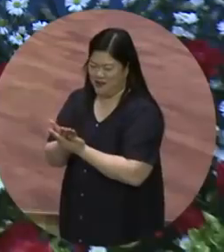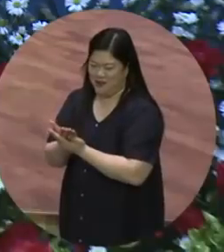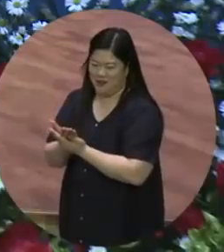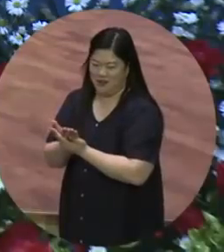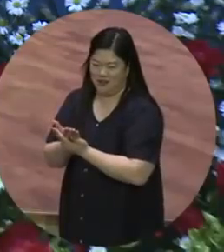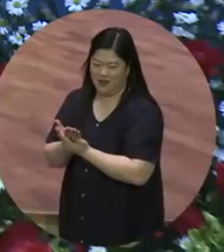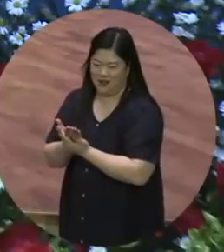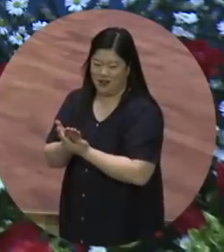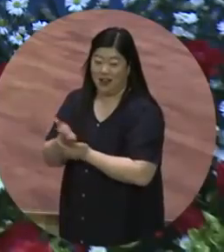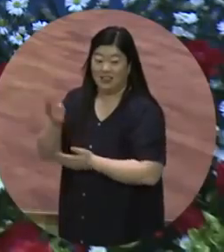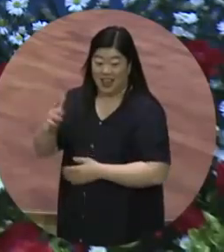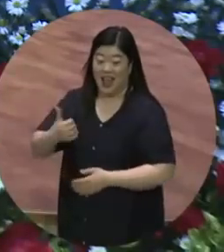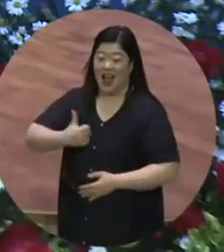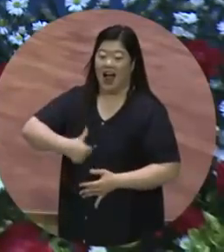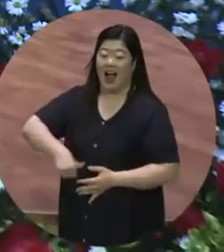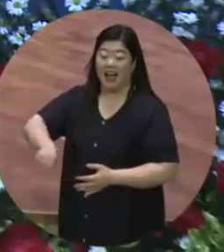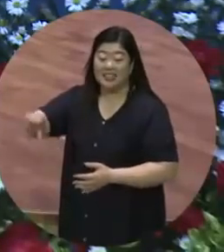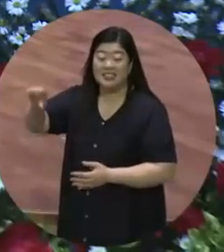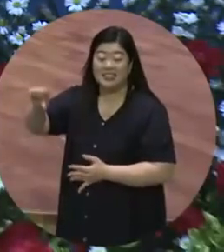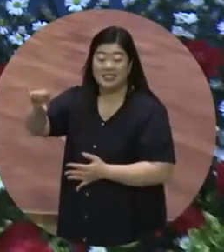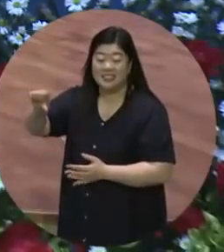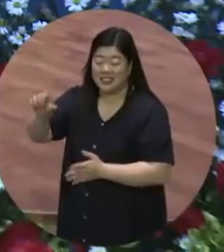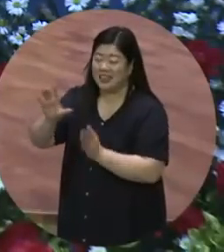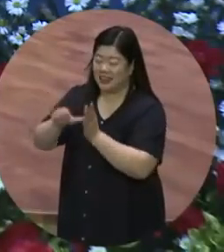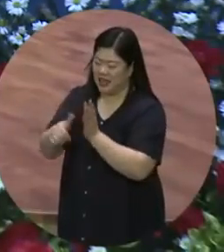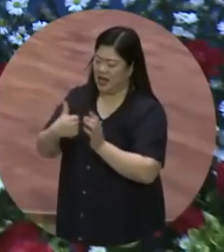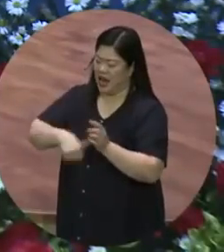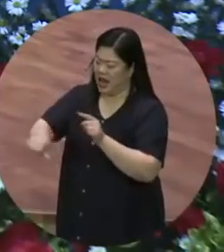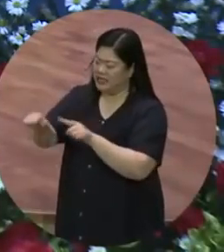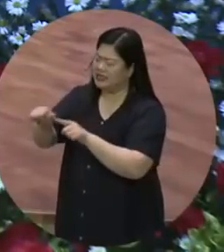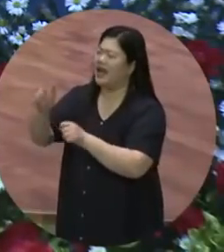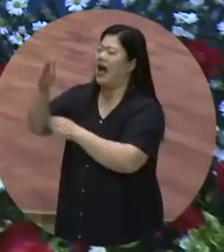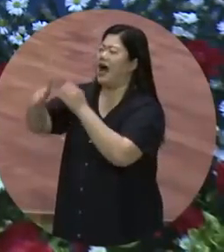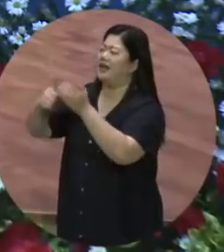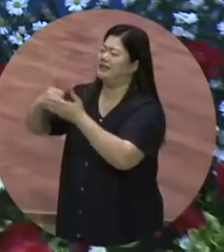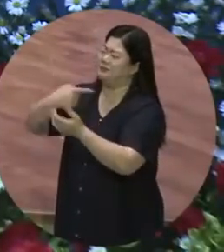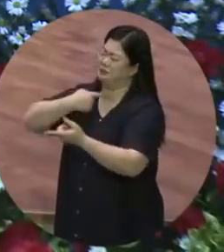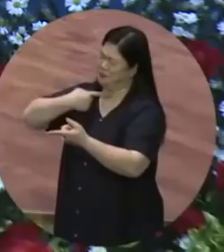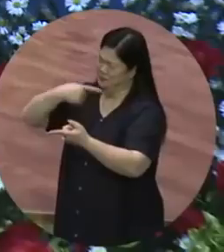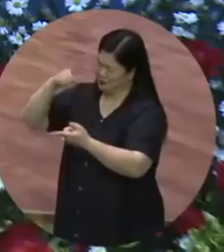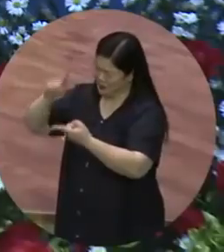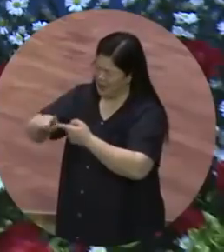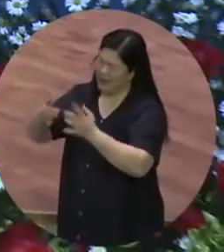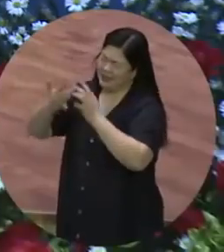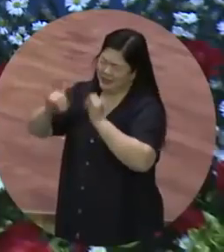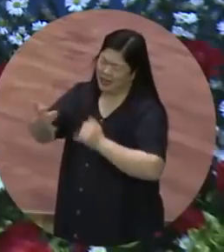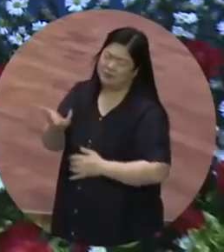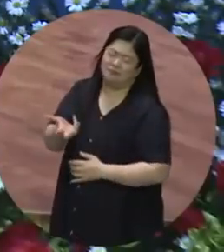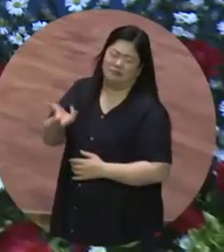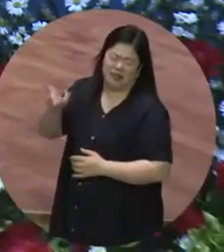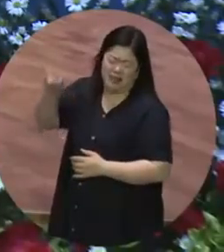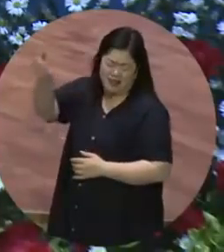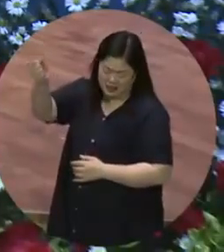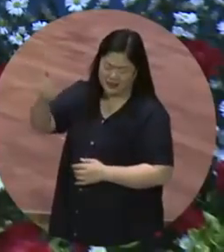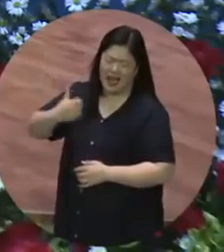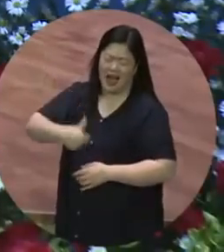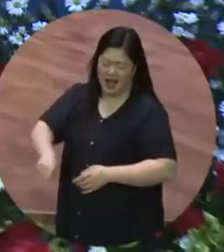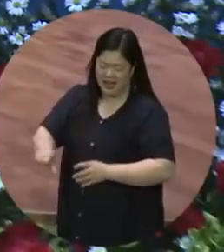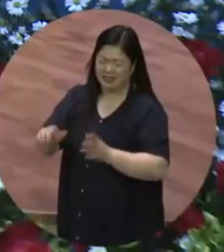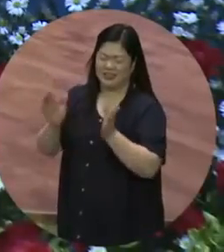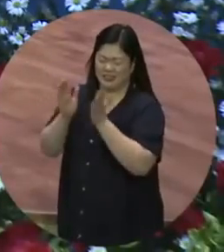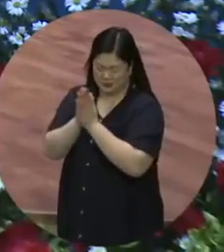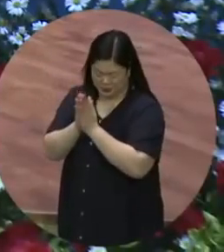주시는데 하나님 정말로 하나님께서 원하신 아들 주십시오라고 기도하고 자고 태어난 게 아들이에요.